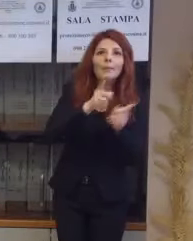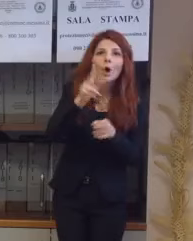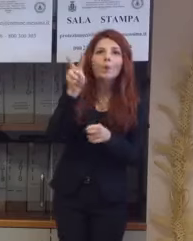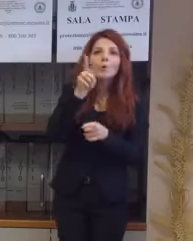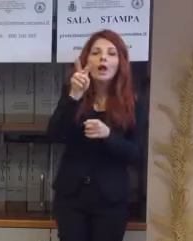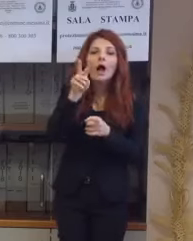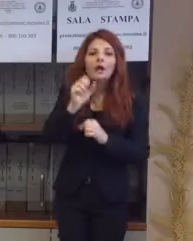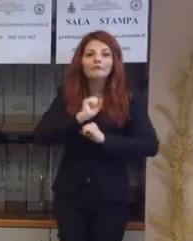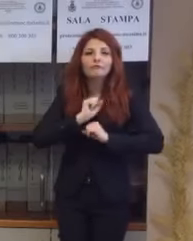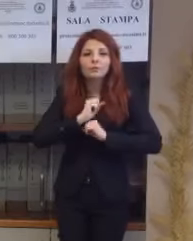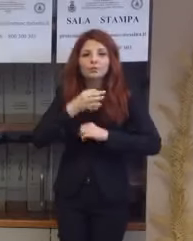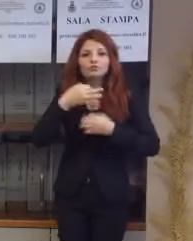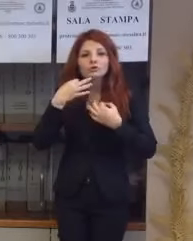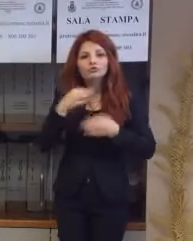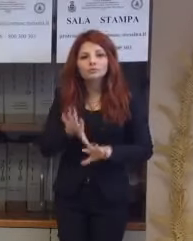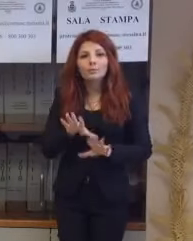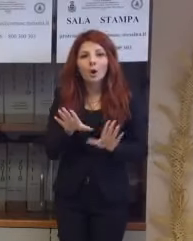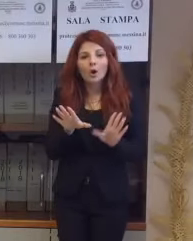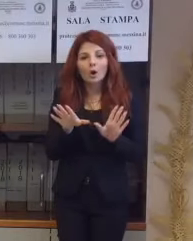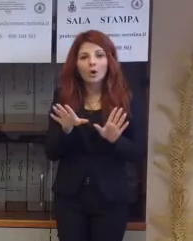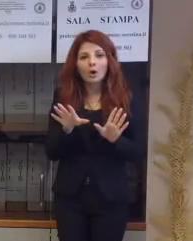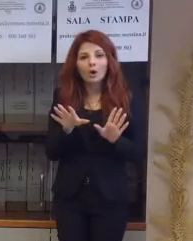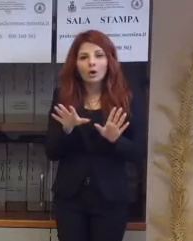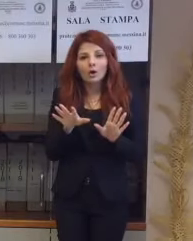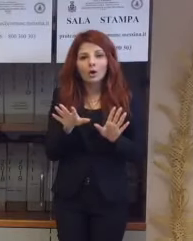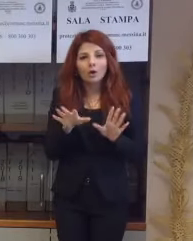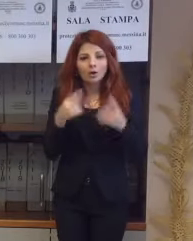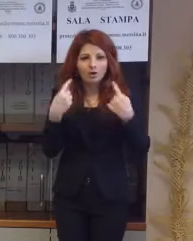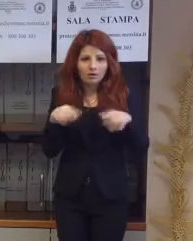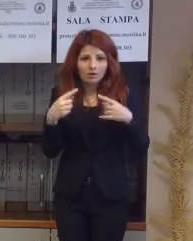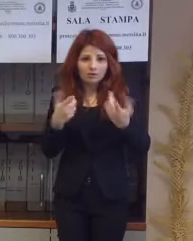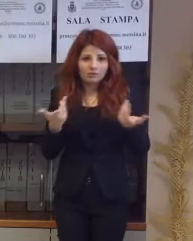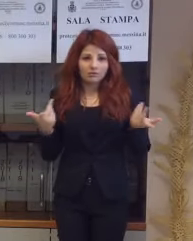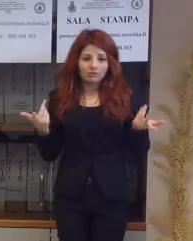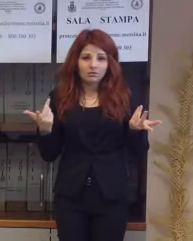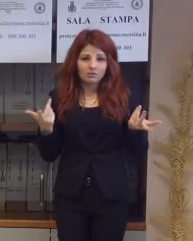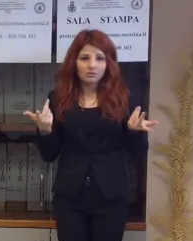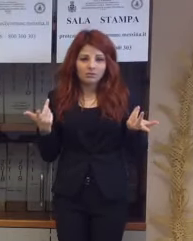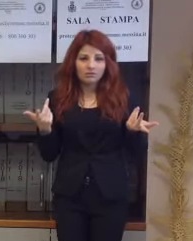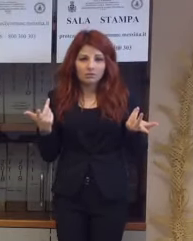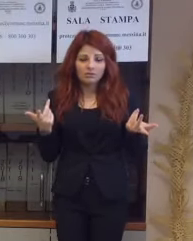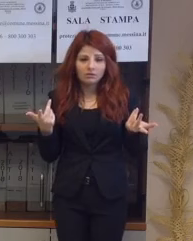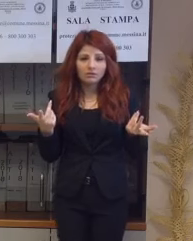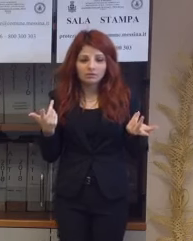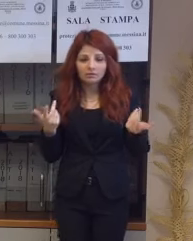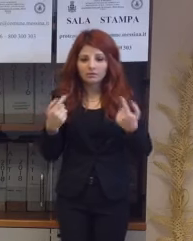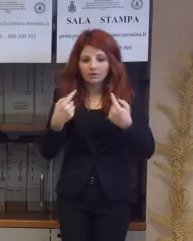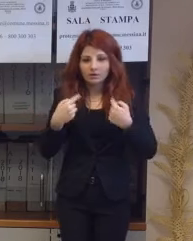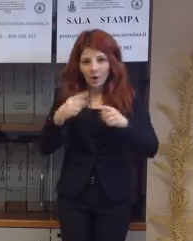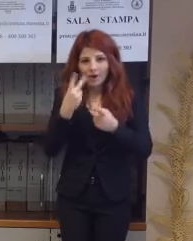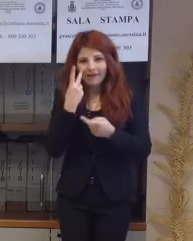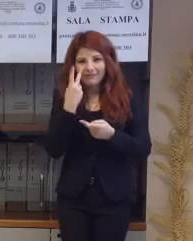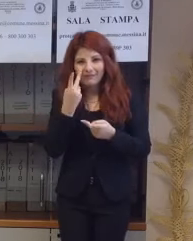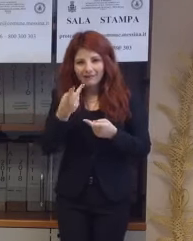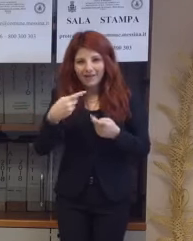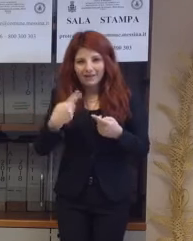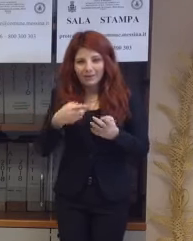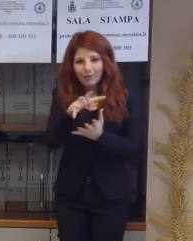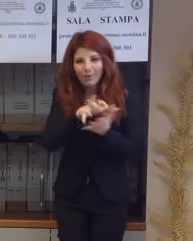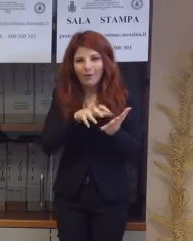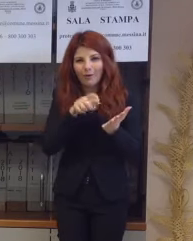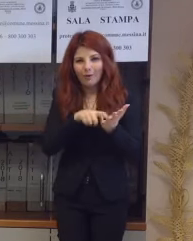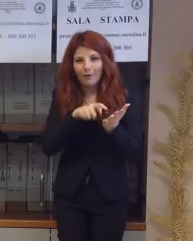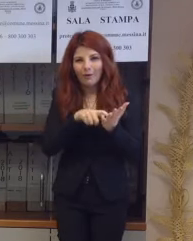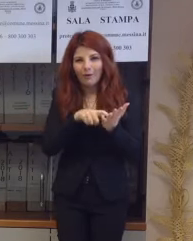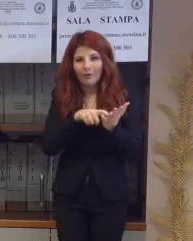di approfittarne. Beh, stagliamolo definitivamente, perché ora come sarà con i conti che vi farò vedere della Messina